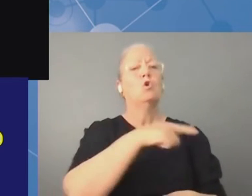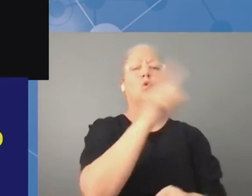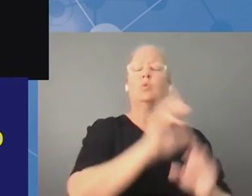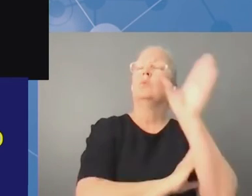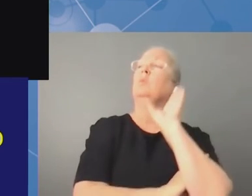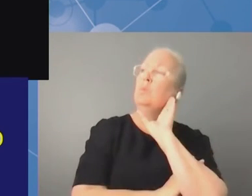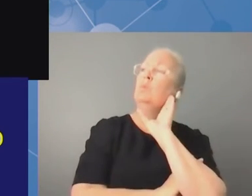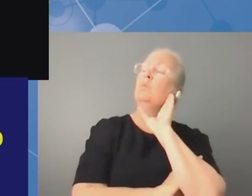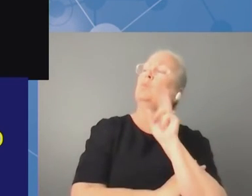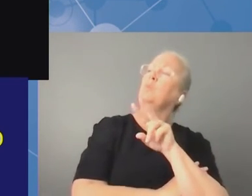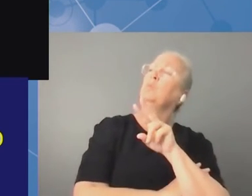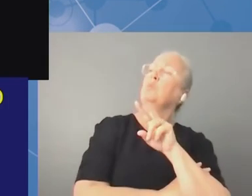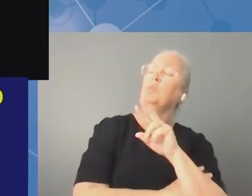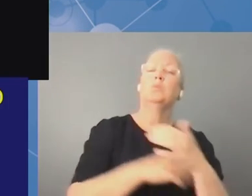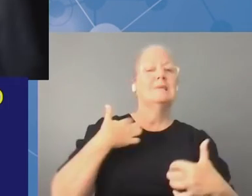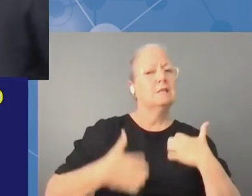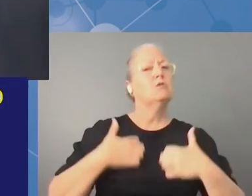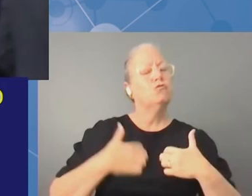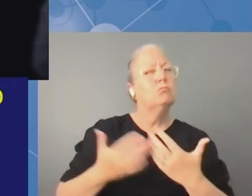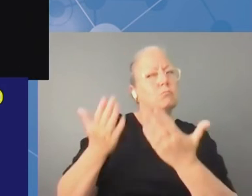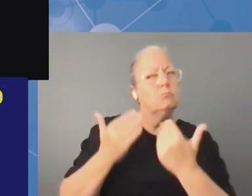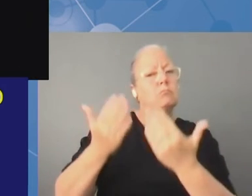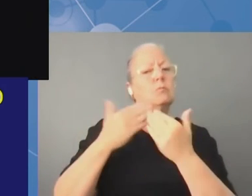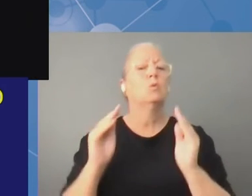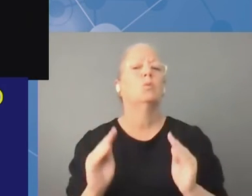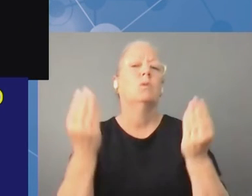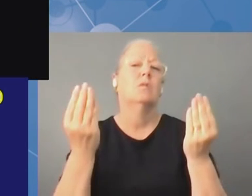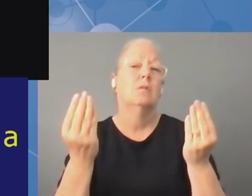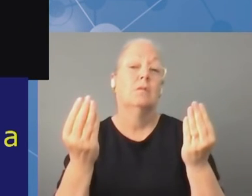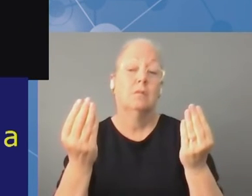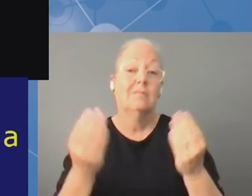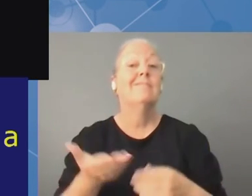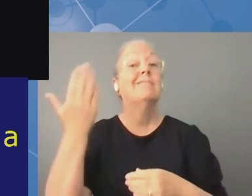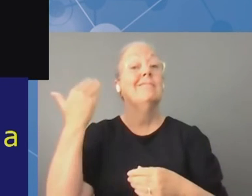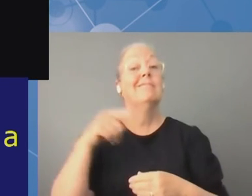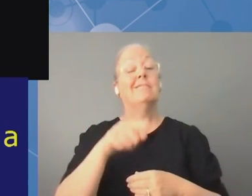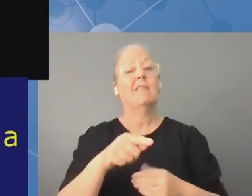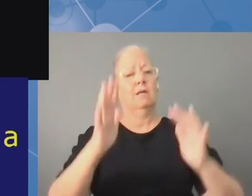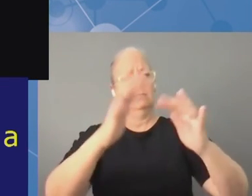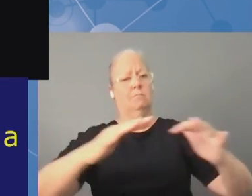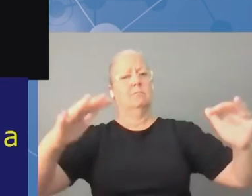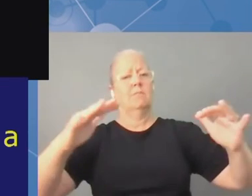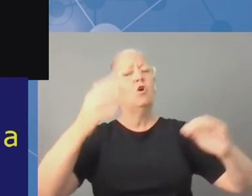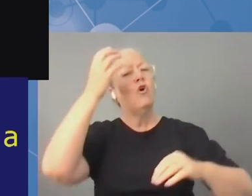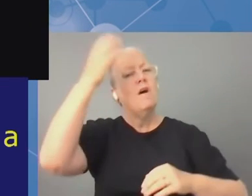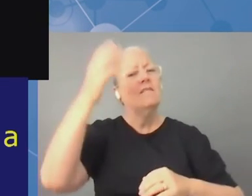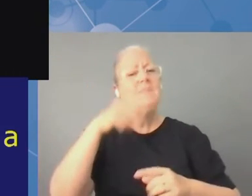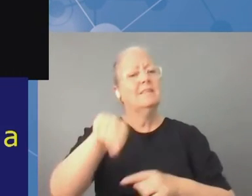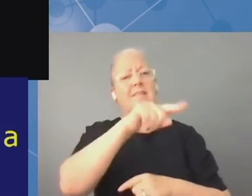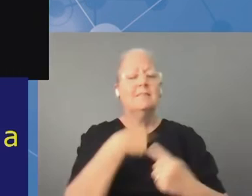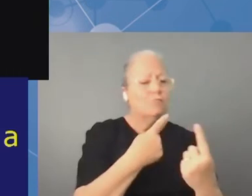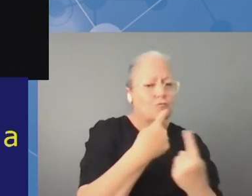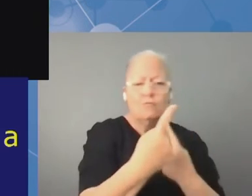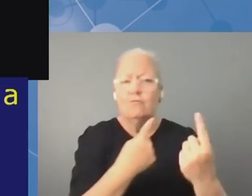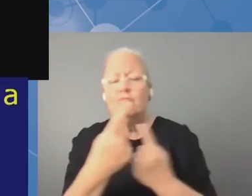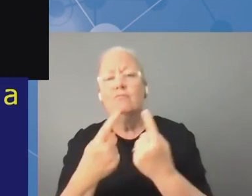И я рада возможности, чтобы не только слушать, но и высказаться. И поэтому во время одного